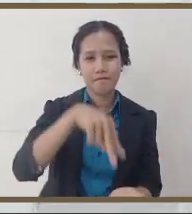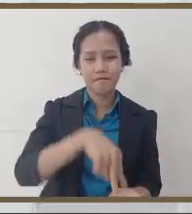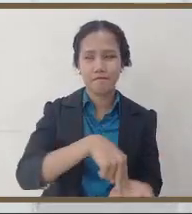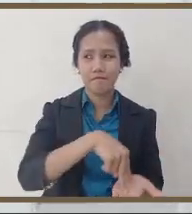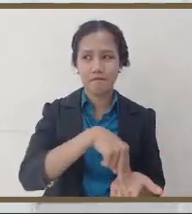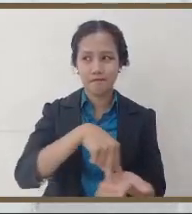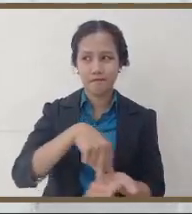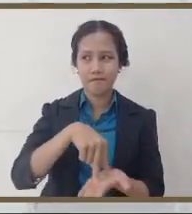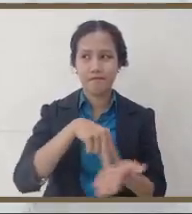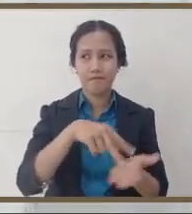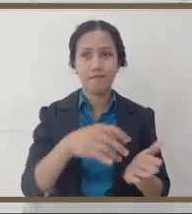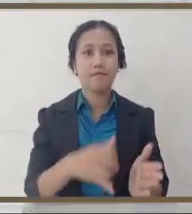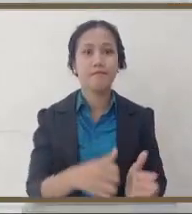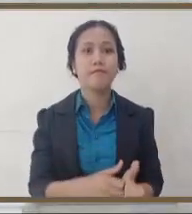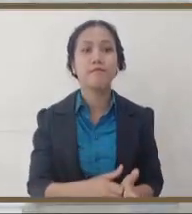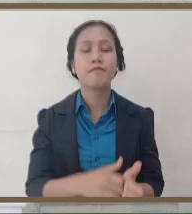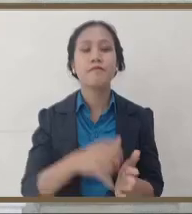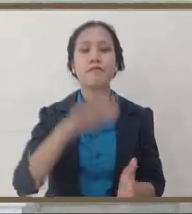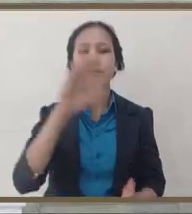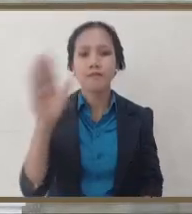nanindigan. At hindi